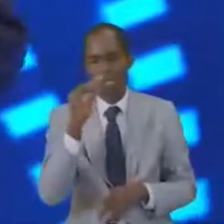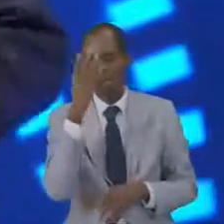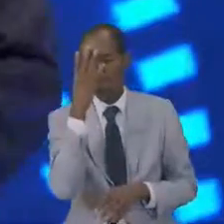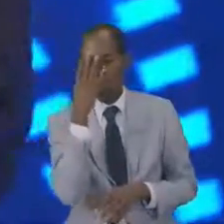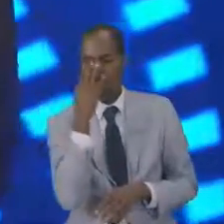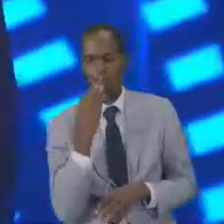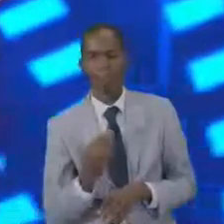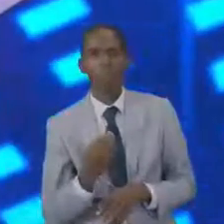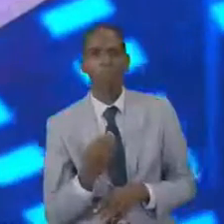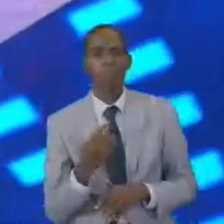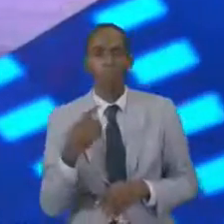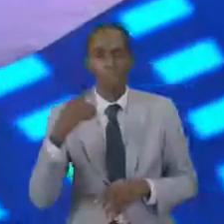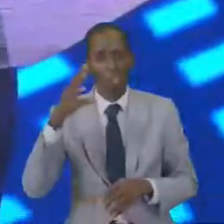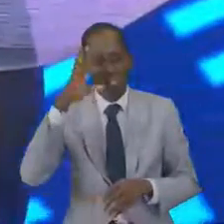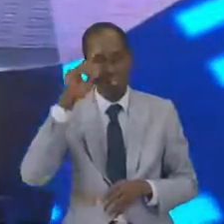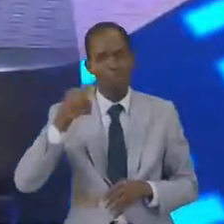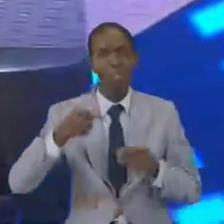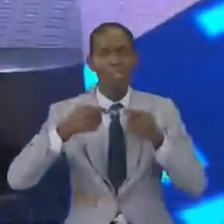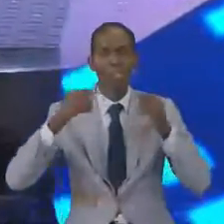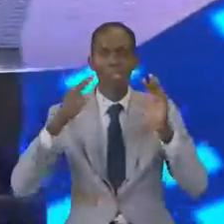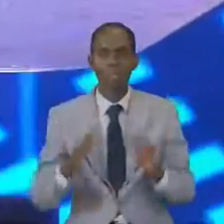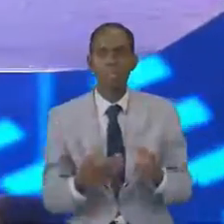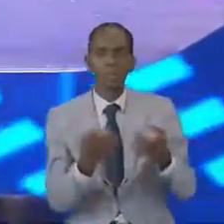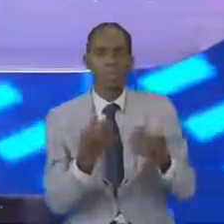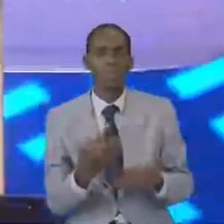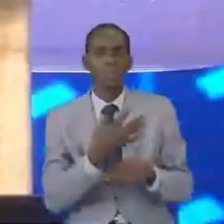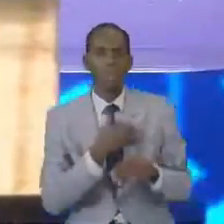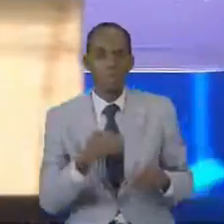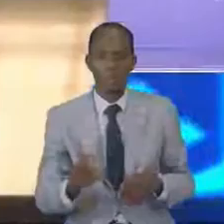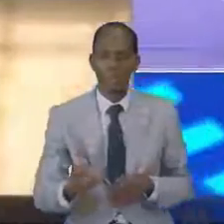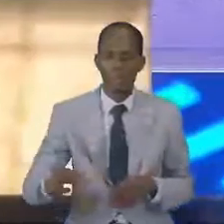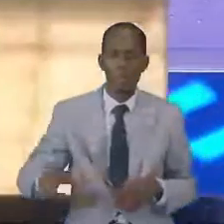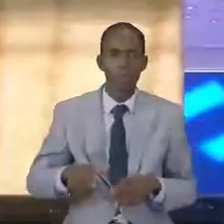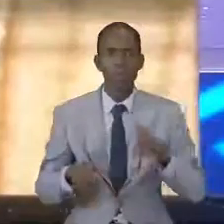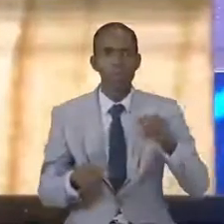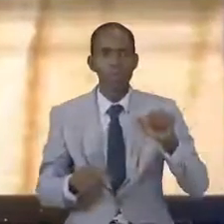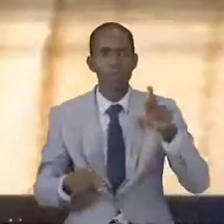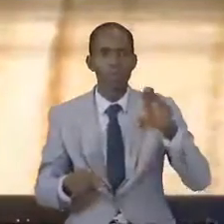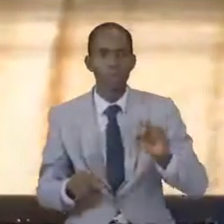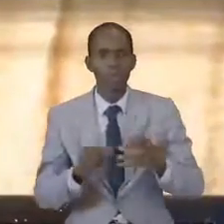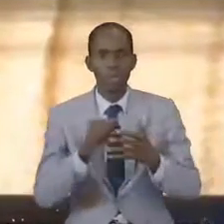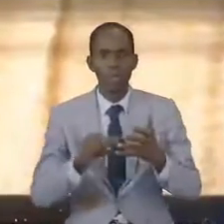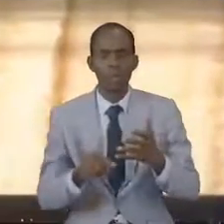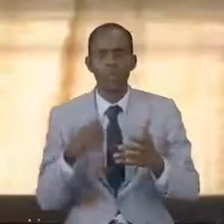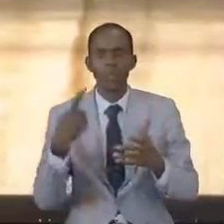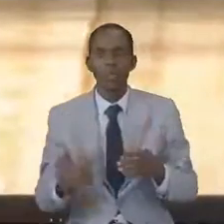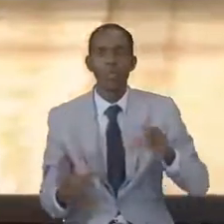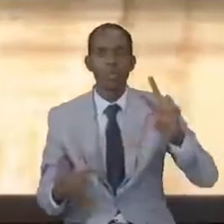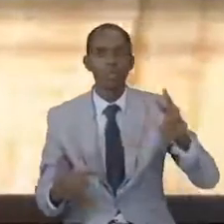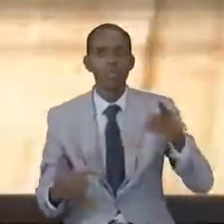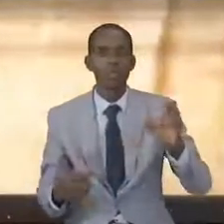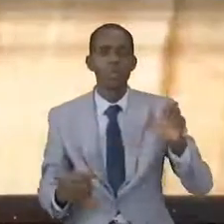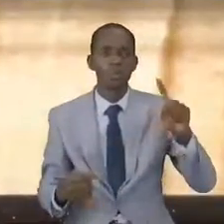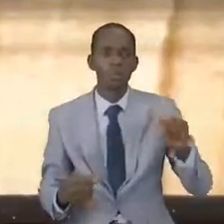gens dormaient son ennemi vers seulement de livrer parmi le blé et ça